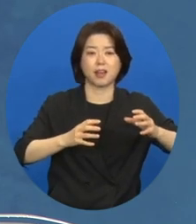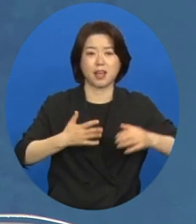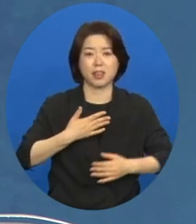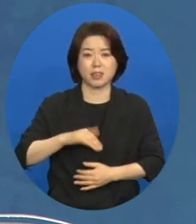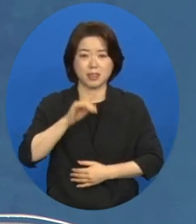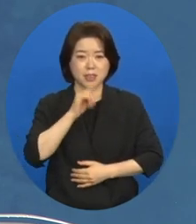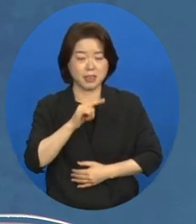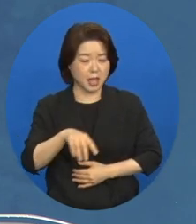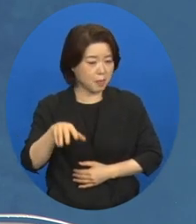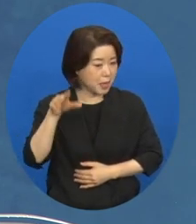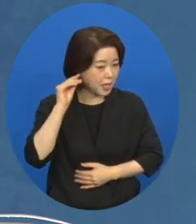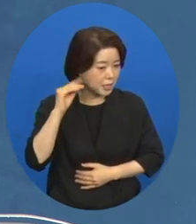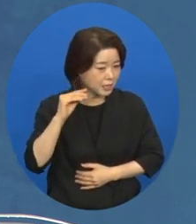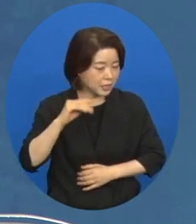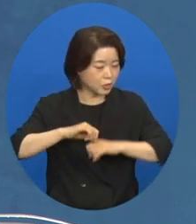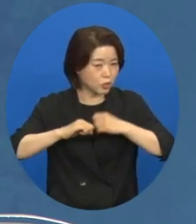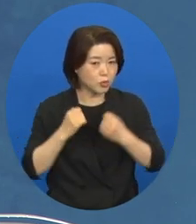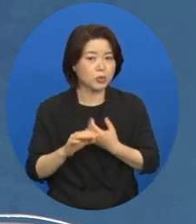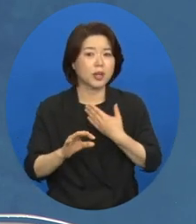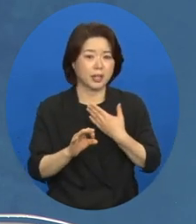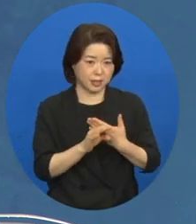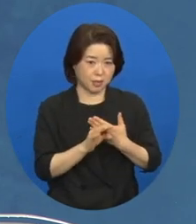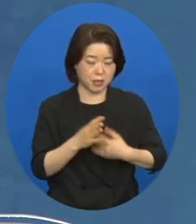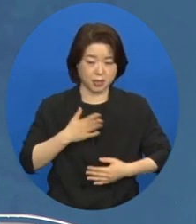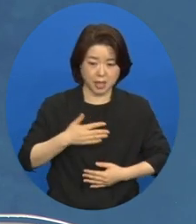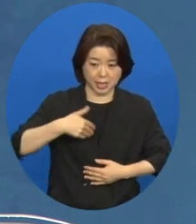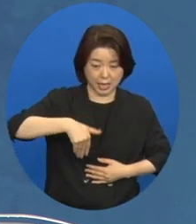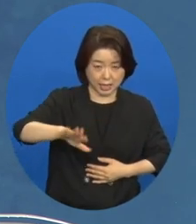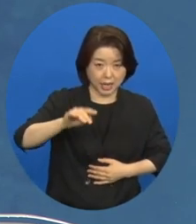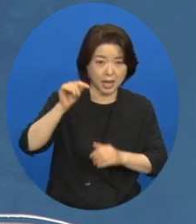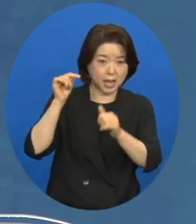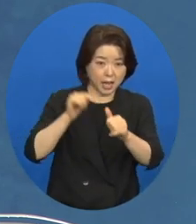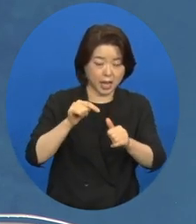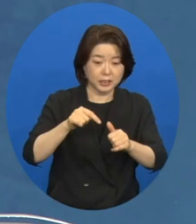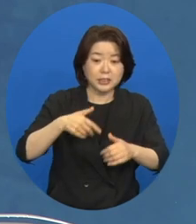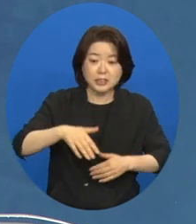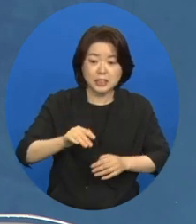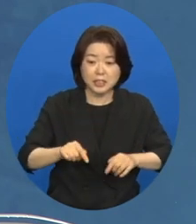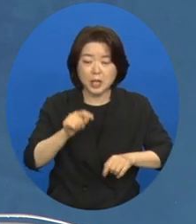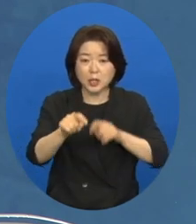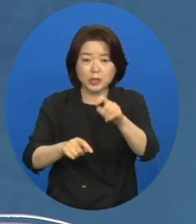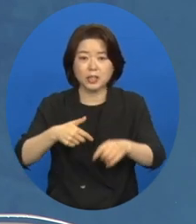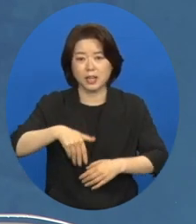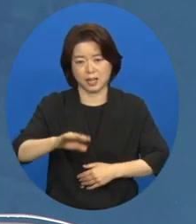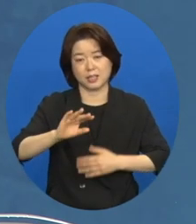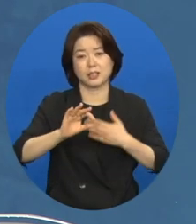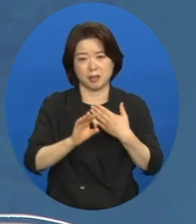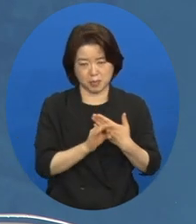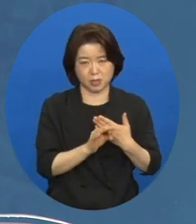말을 듣기만 했어도 내가 가라는 길로 가기만 했어도.